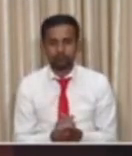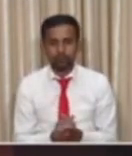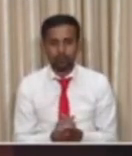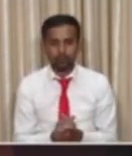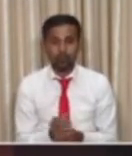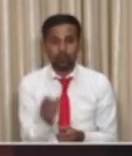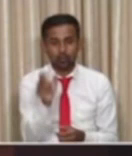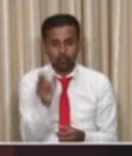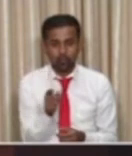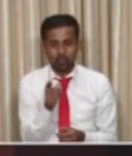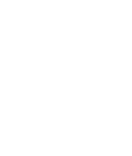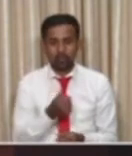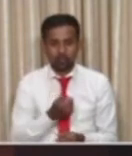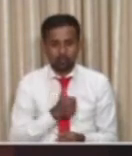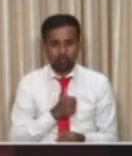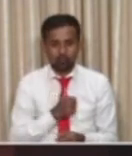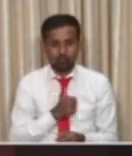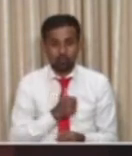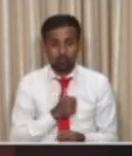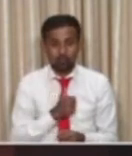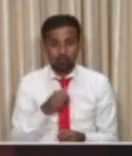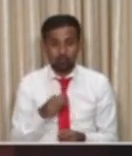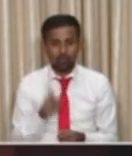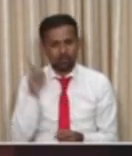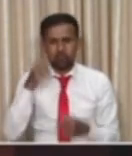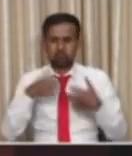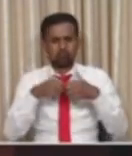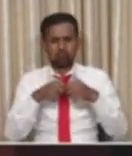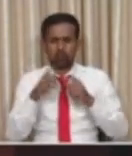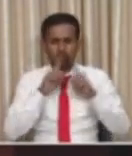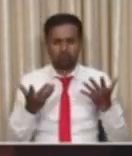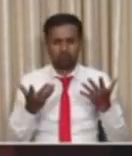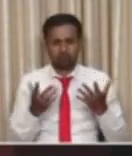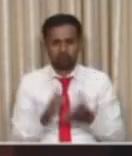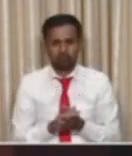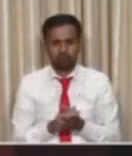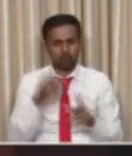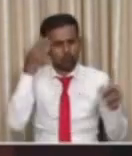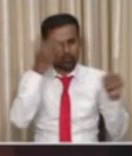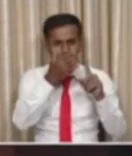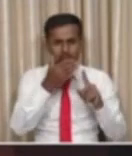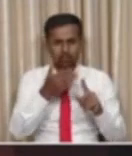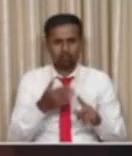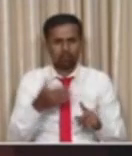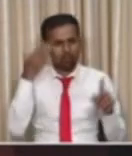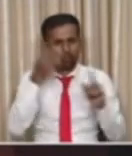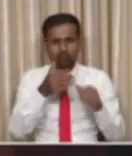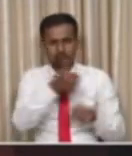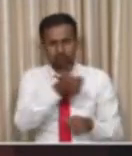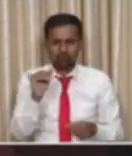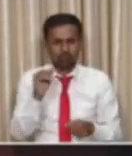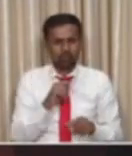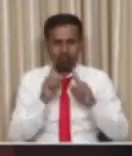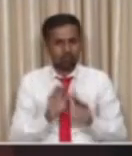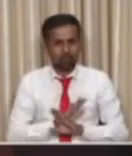විශේෂයෙන්ම ඔබතුමාට අවධාරණය කරන්න කැමති ඒ මෙරිට්ස් ඔෆ් ද කේස් ගැන මම කතා කරනව නෙවෙයි. ඒ සිද්ධිය පිළිබඳවත් ඒ සිද්ධියේ හරි වැරදි පිළිබඳවත් මම